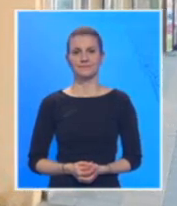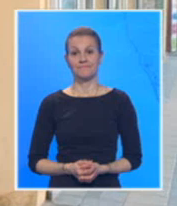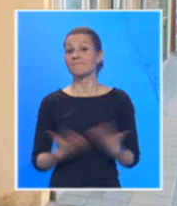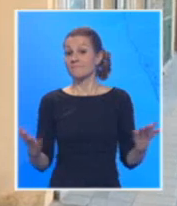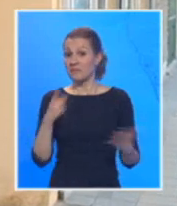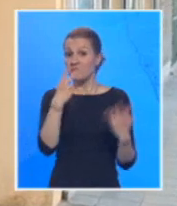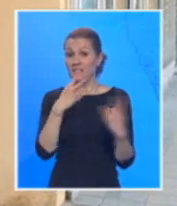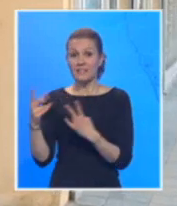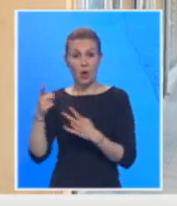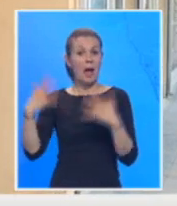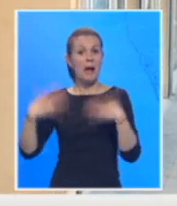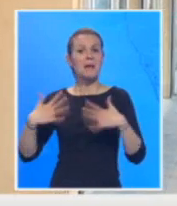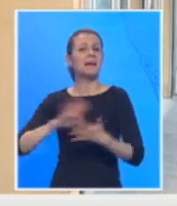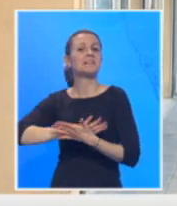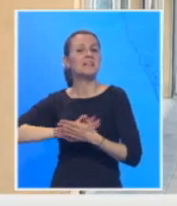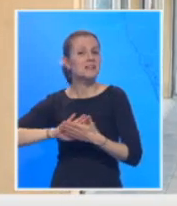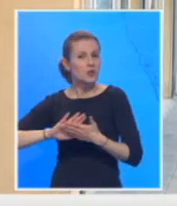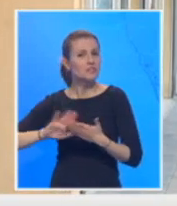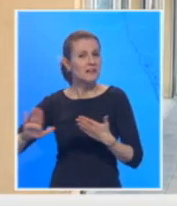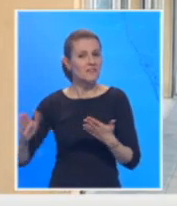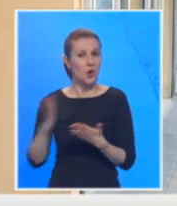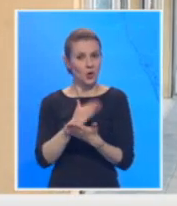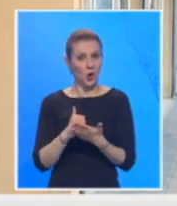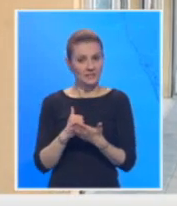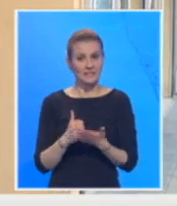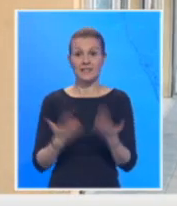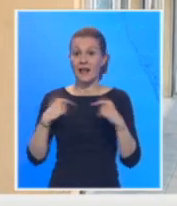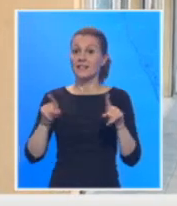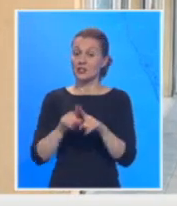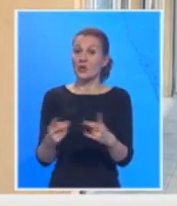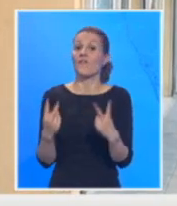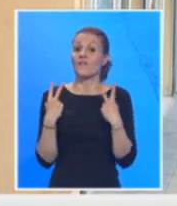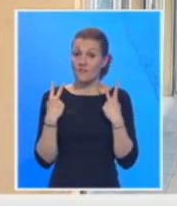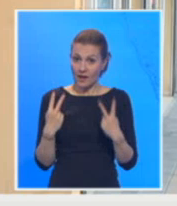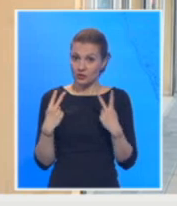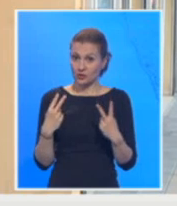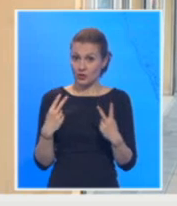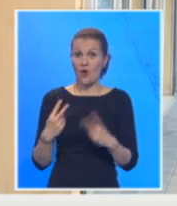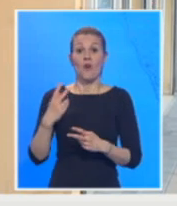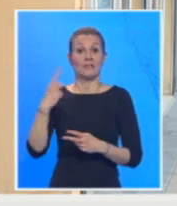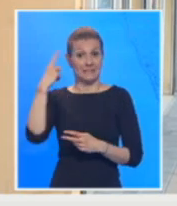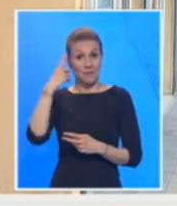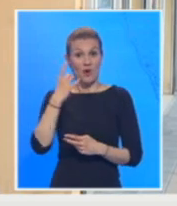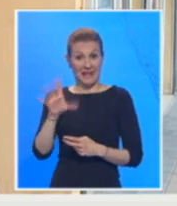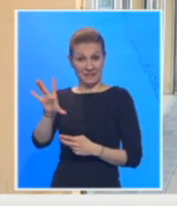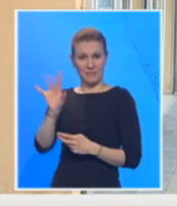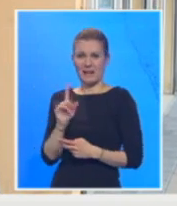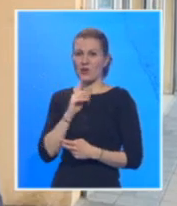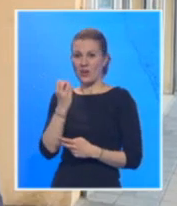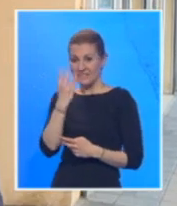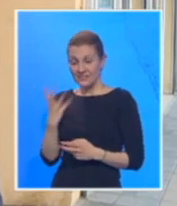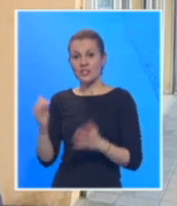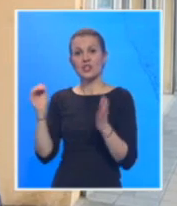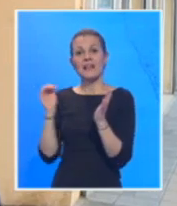Kao što vidite, aparat je veoma jednostavan za upotrebu, ali ono što je važno da znate jeste da nakon izbora aranžmana potrebno je